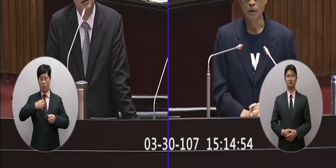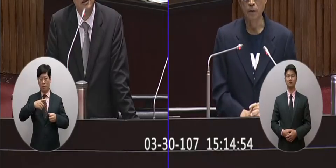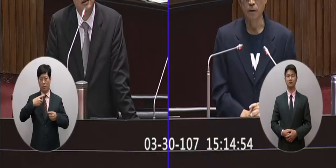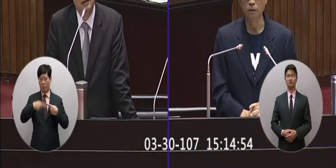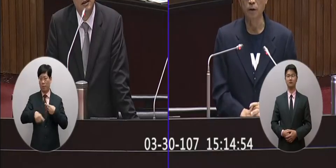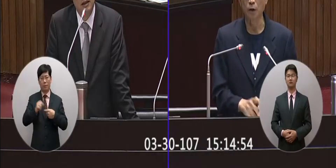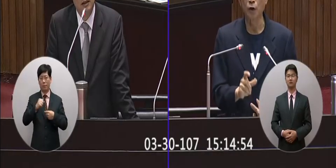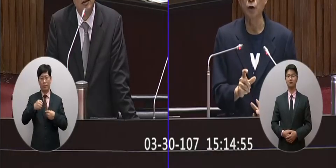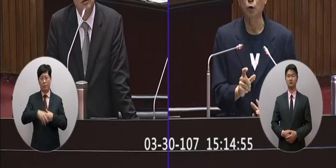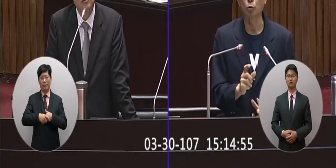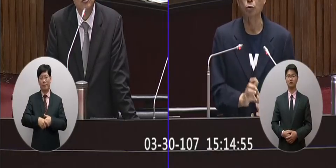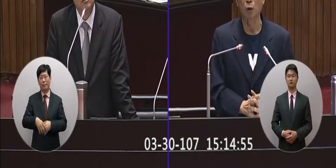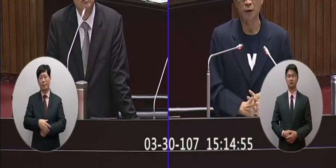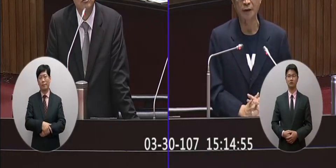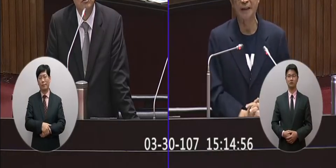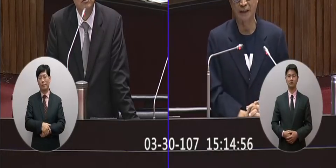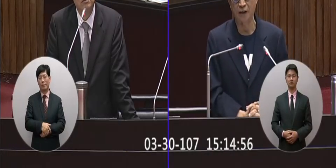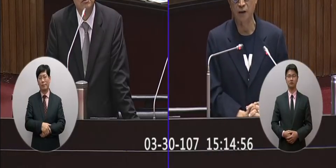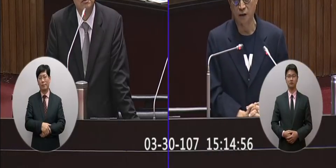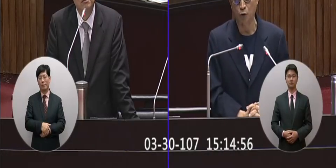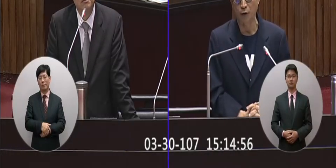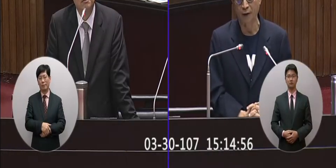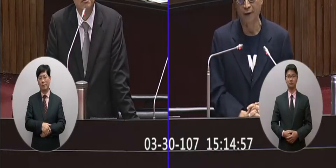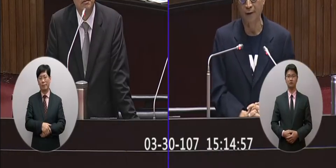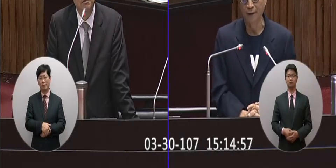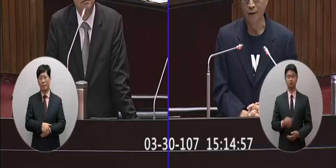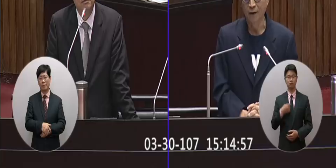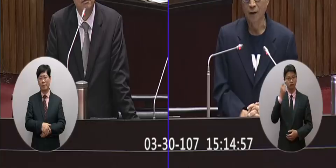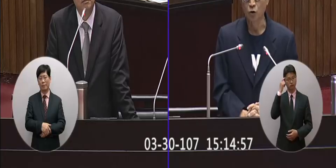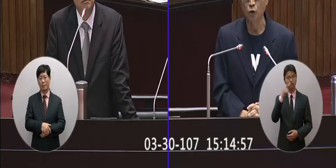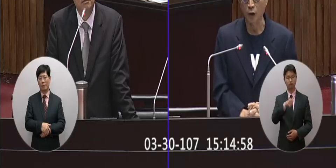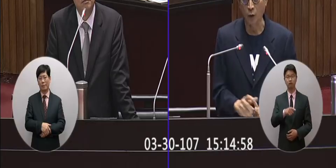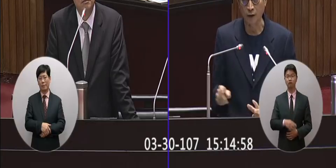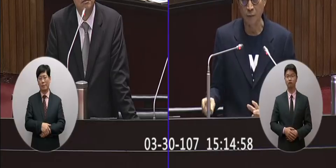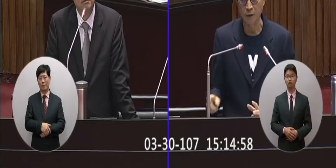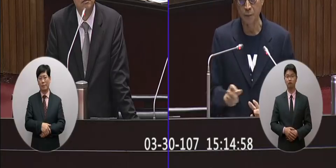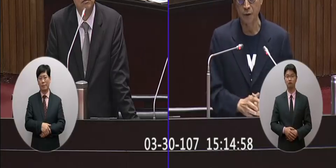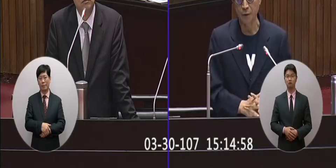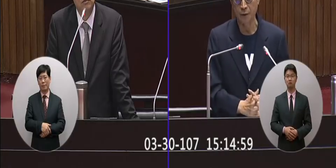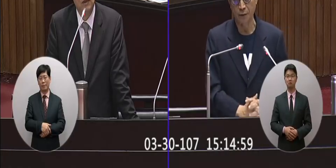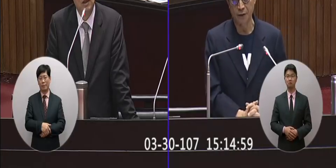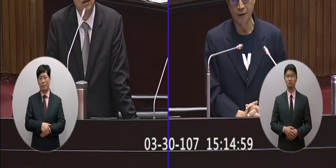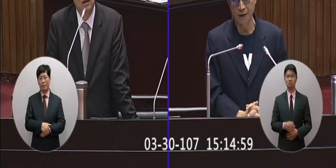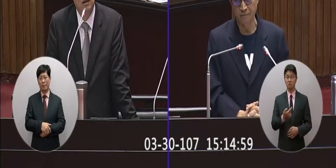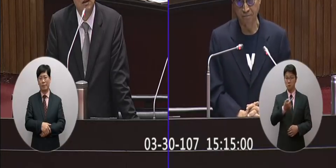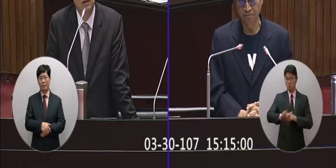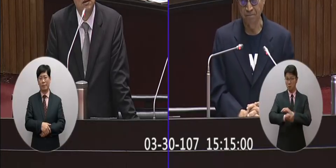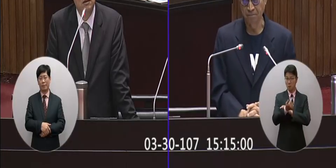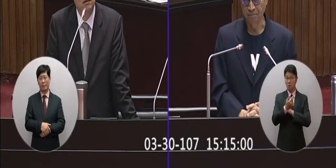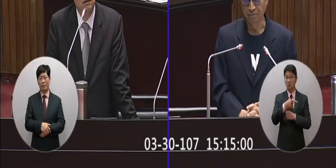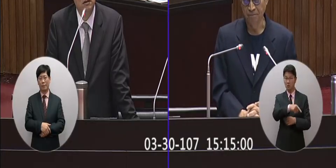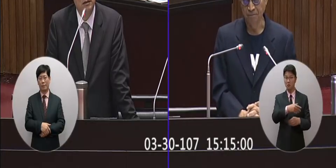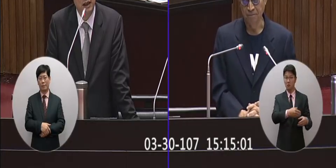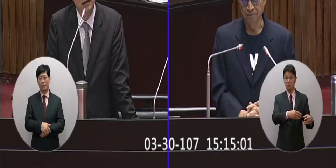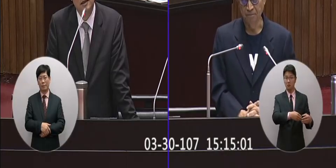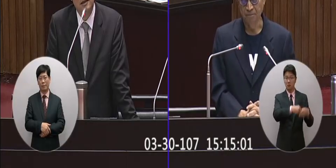交。 依你估算，我相信你这个有资讯了哈，最快他们什么时候会建交？